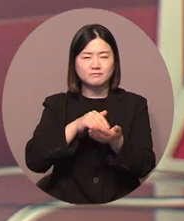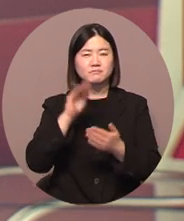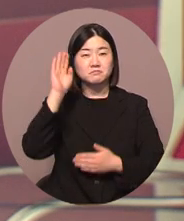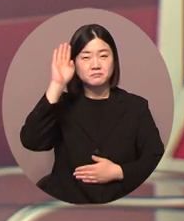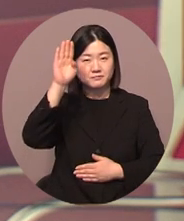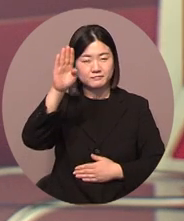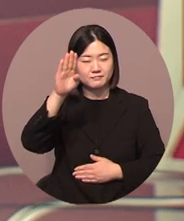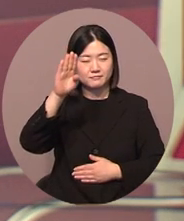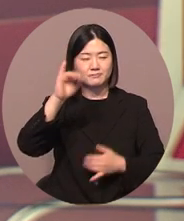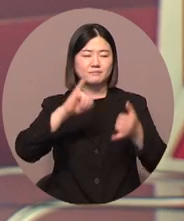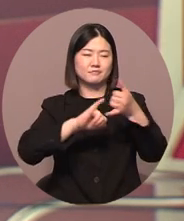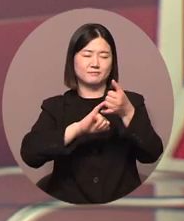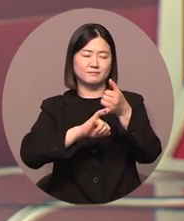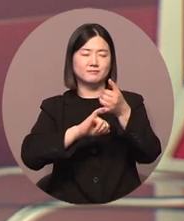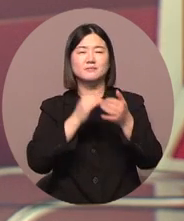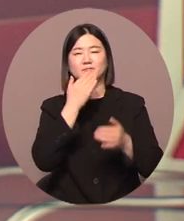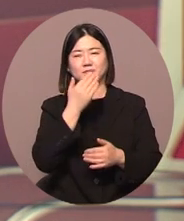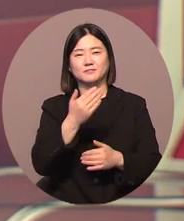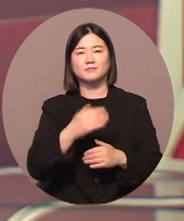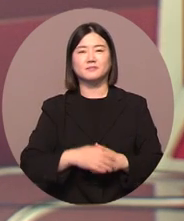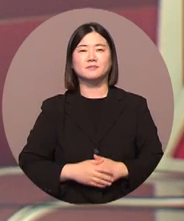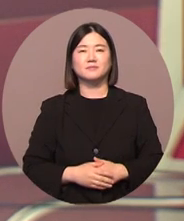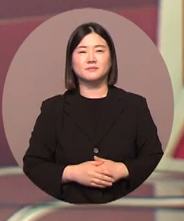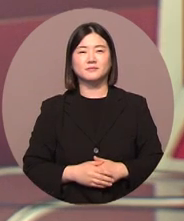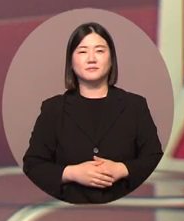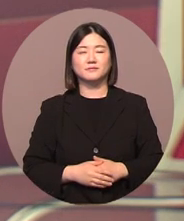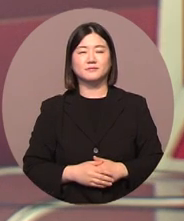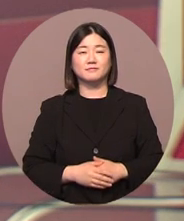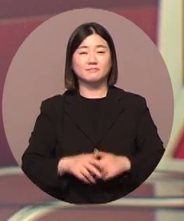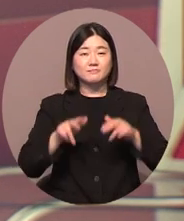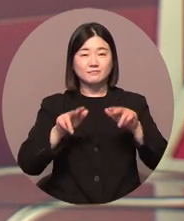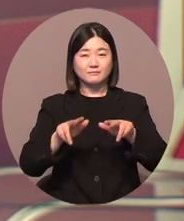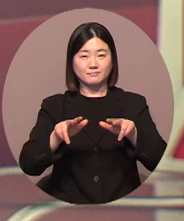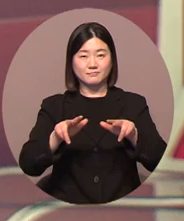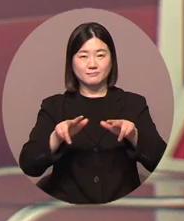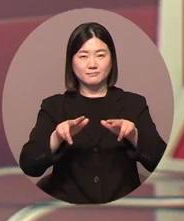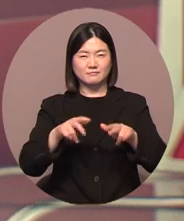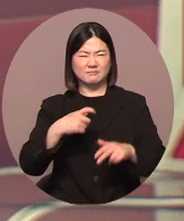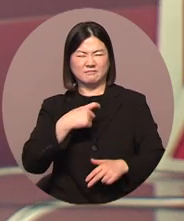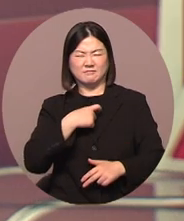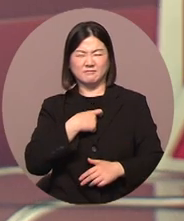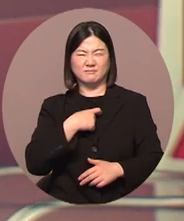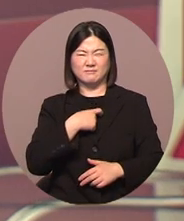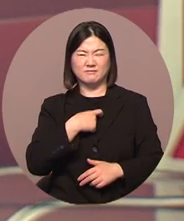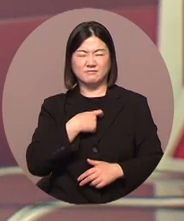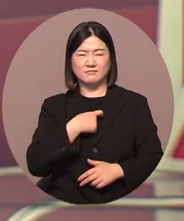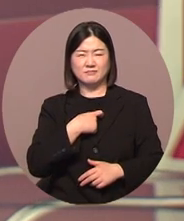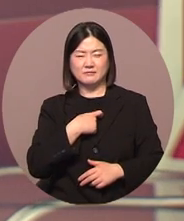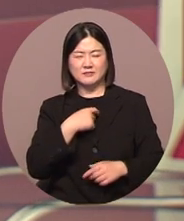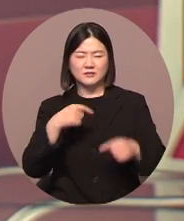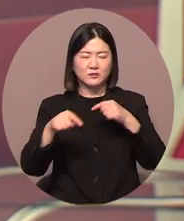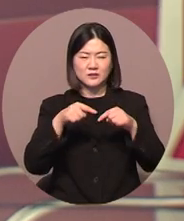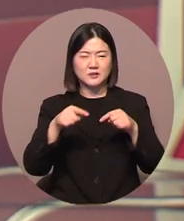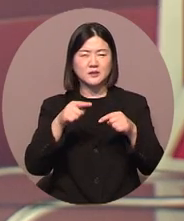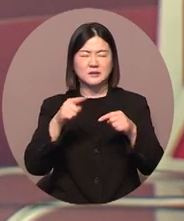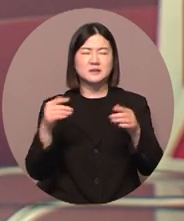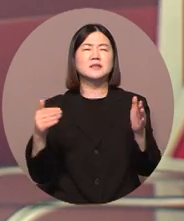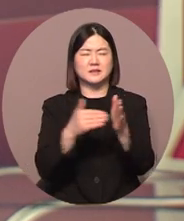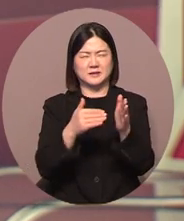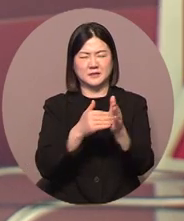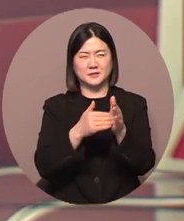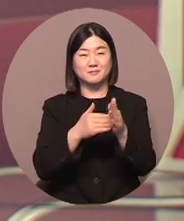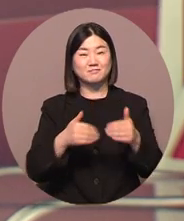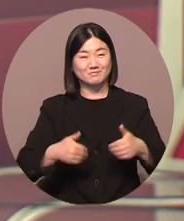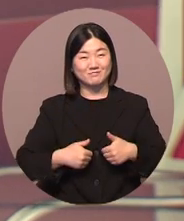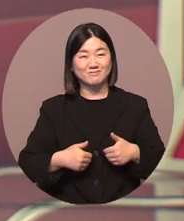미래를 기약할 수 있는 것입니다 이제 증오와 혐오의 정치 끝장내야